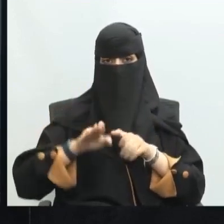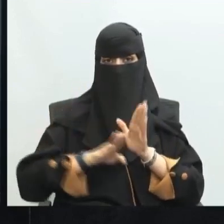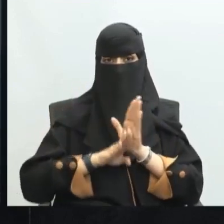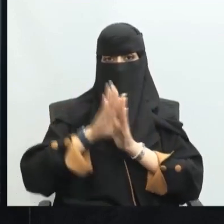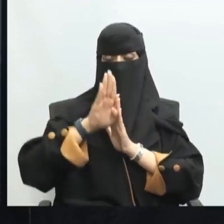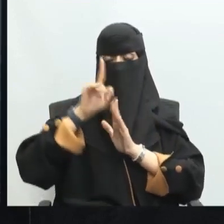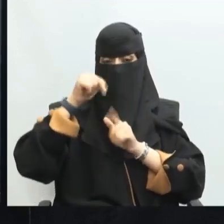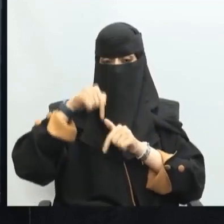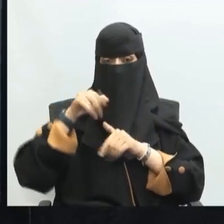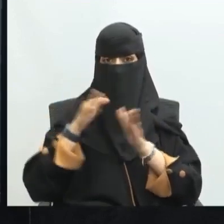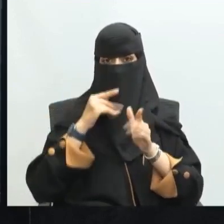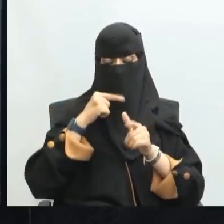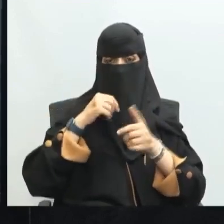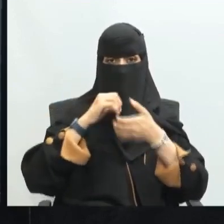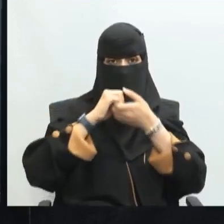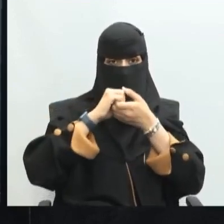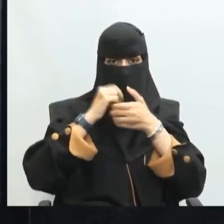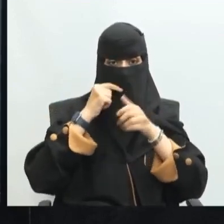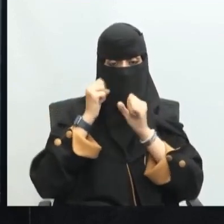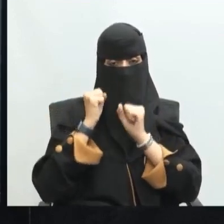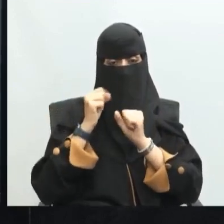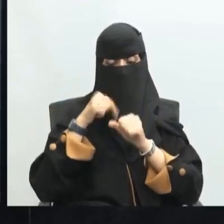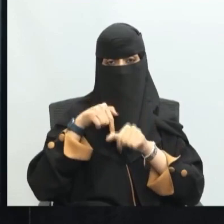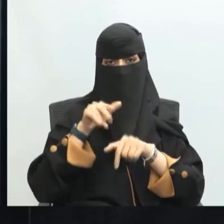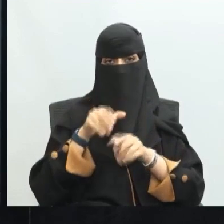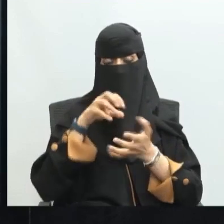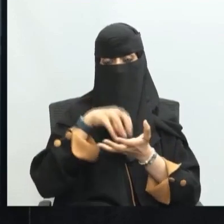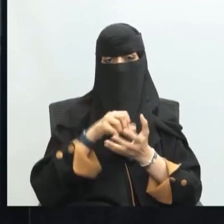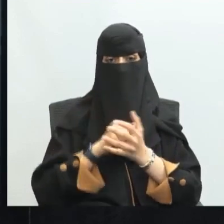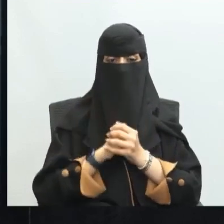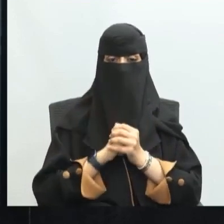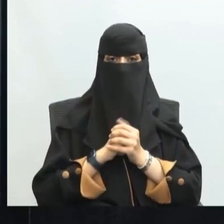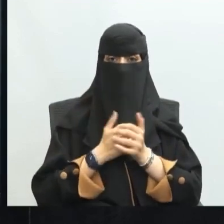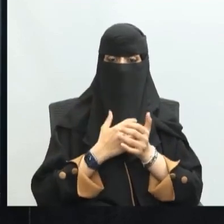تعزيز وتماسك وقوه الدوله